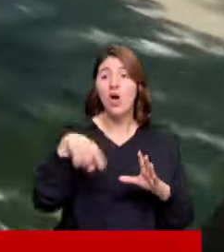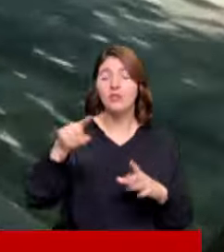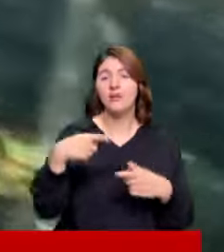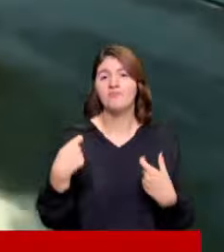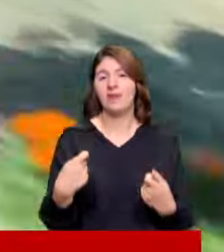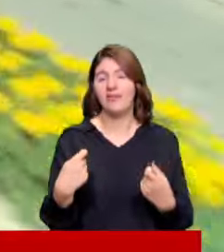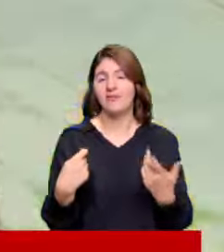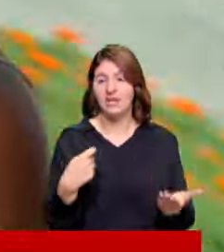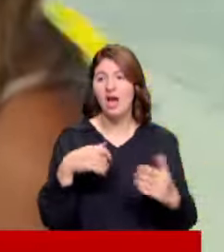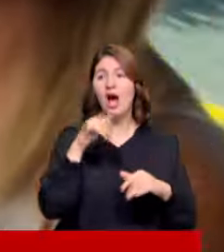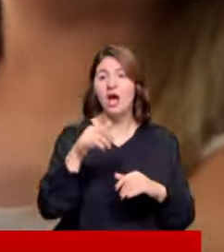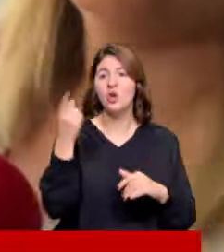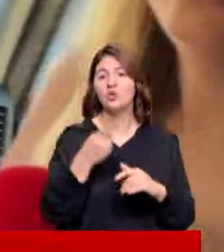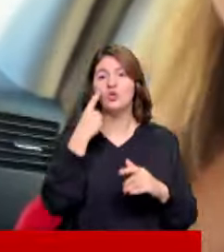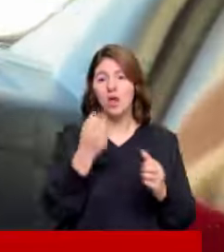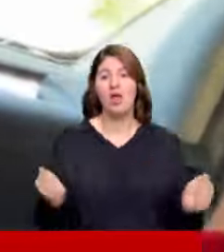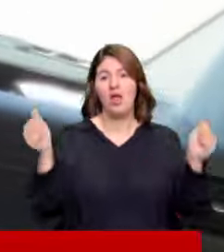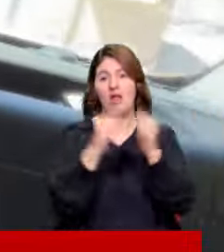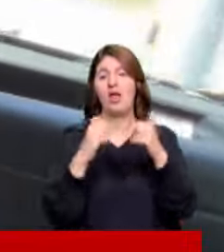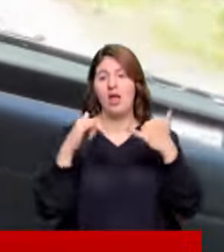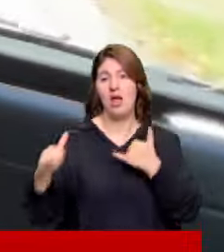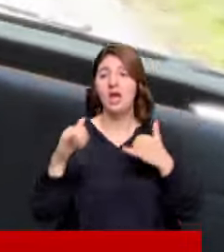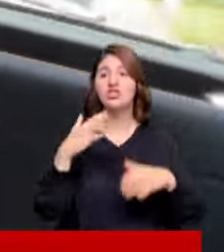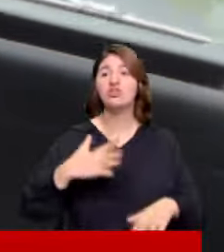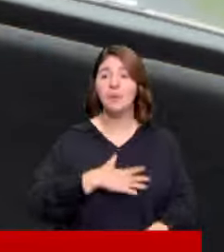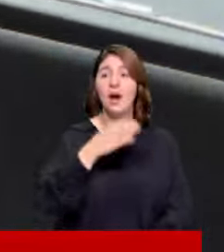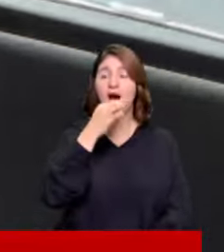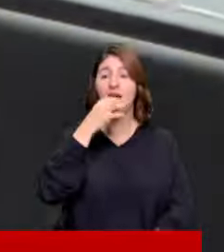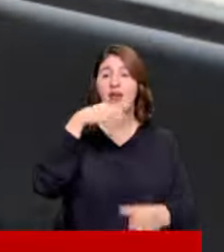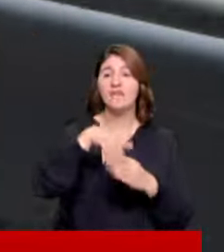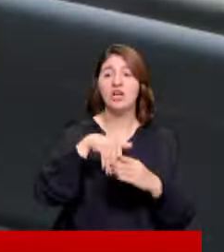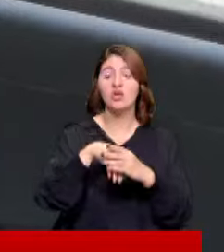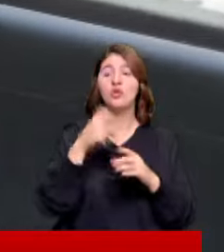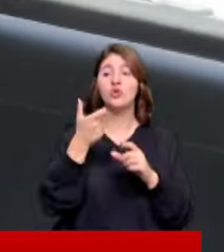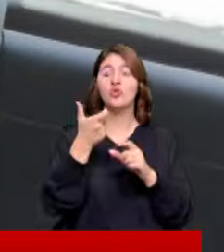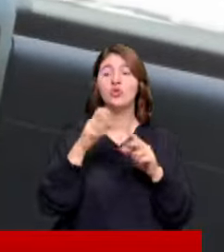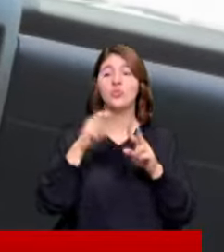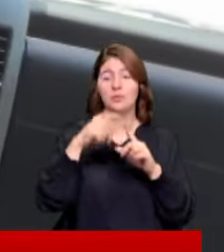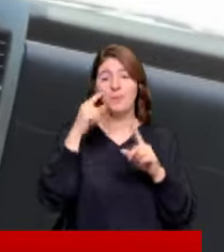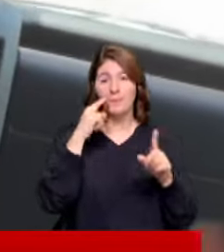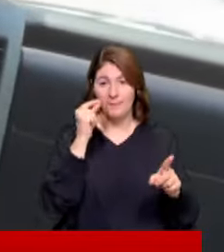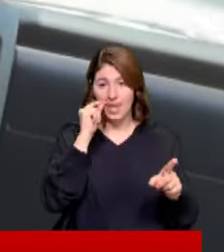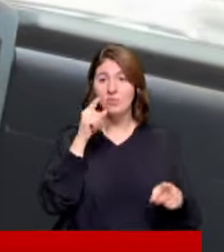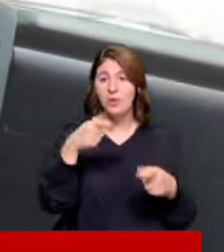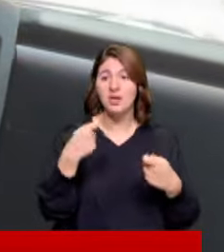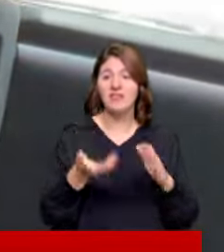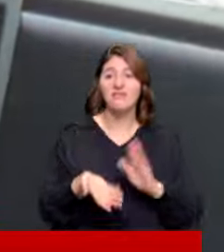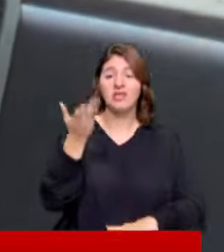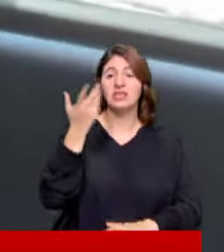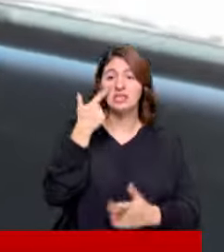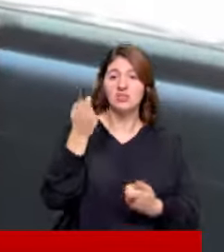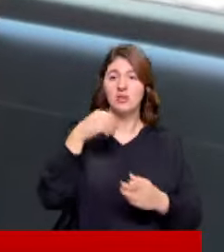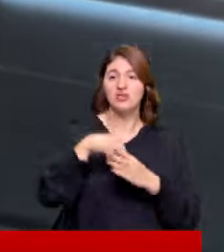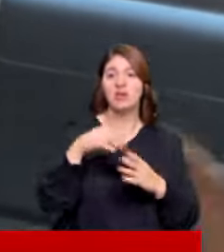da maliyetleri aynı oranda katlanıyor. İşte CHP Ankara Milletvekili Umut Akdoğan da bu artan masraflara dikkat çekmek